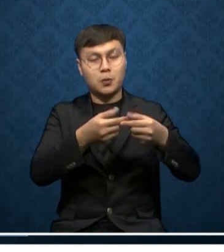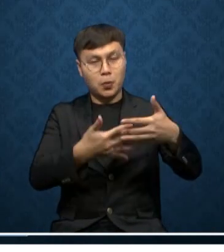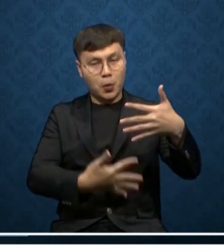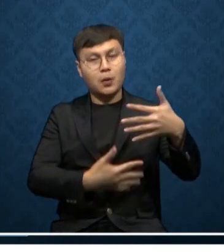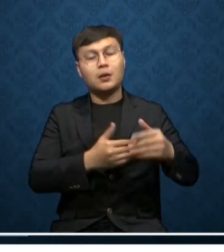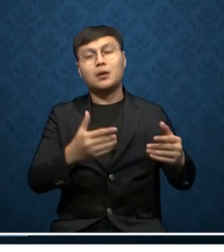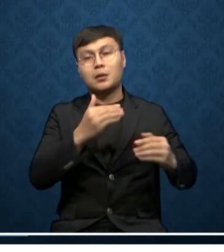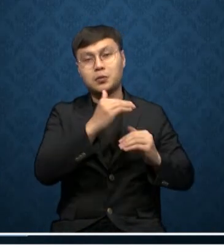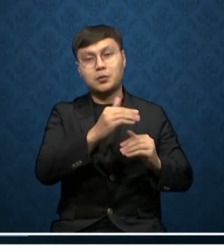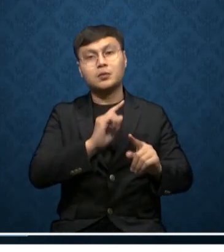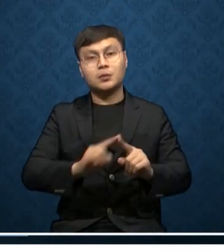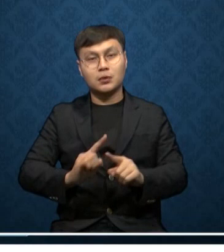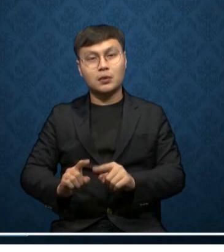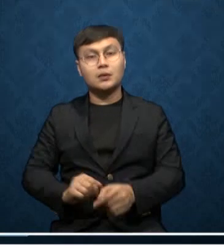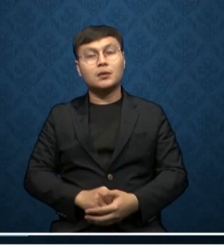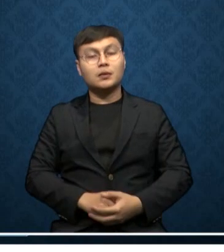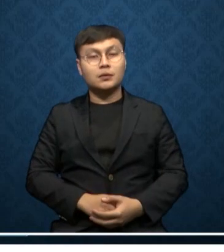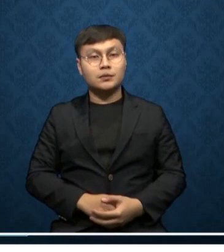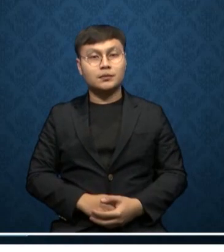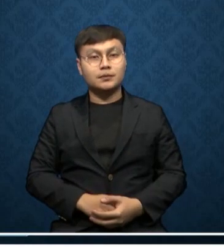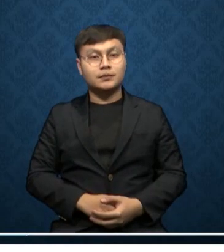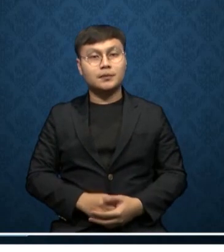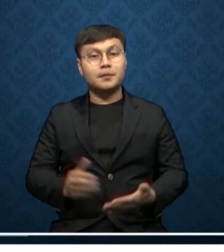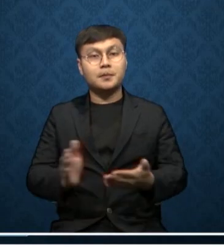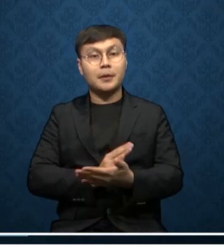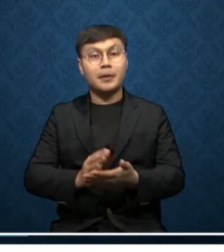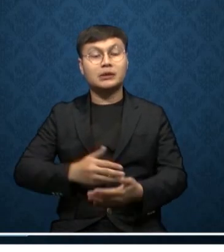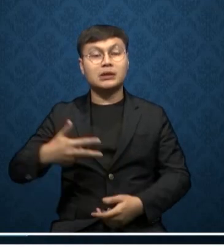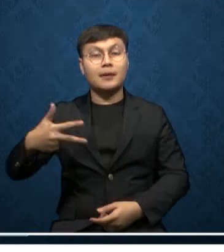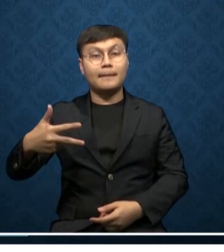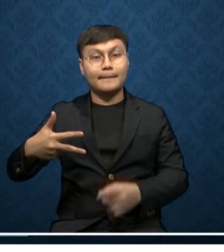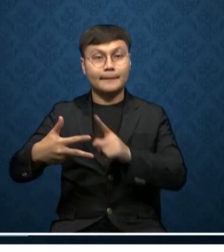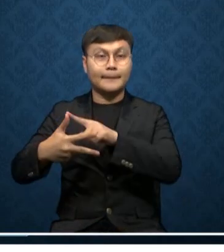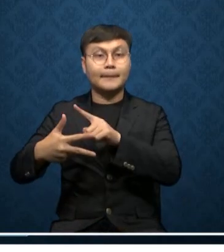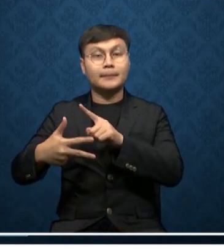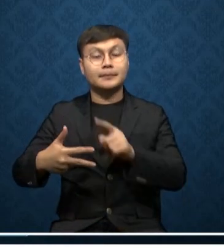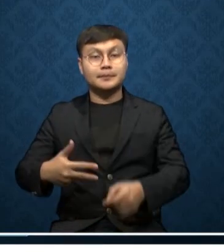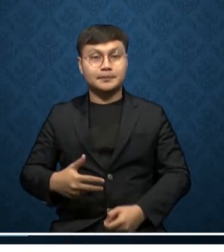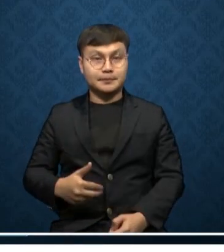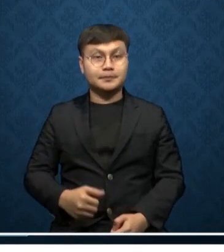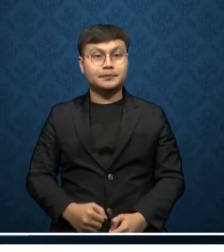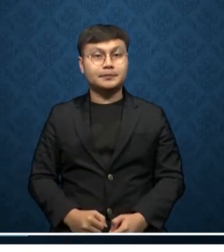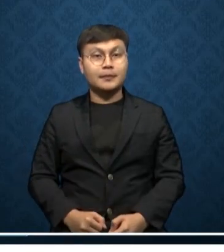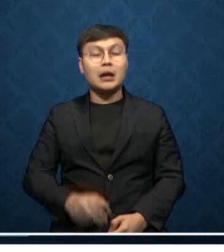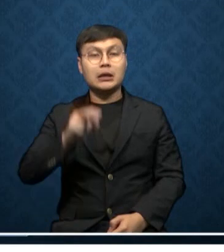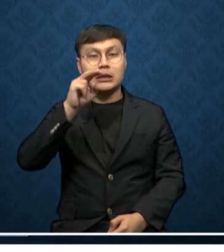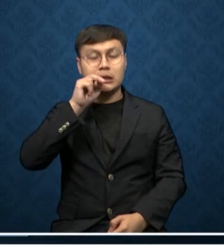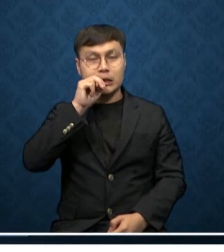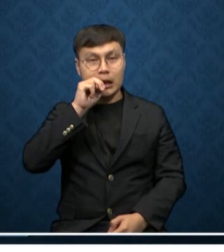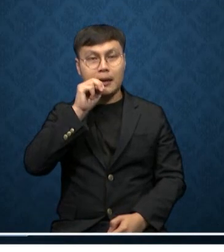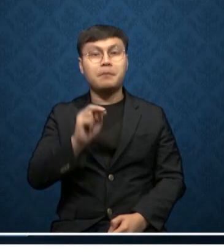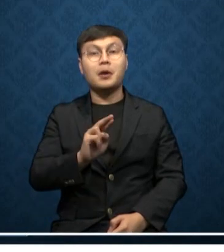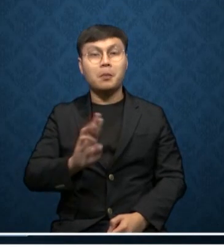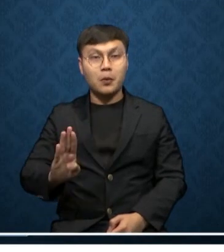ประเมินจากการที่เราได้มีมีติดตามปริยาเนี่ย 3ประเด็น 3เรื่องหลักเรื่องแรกคือการบริหารจัดการน้ำอย่างเป็นระบบท่าน